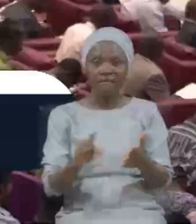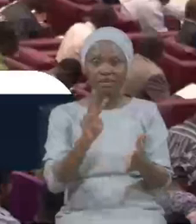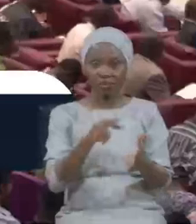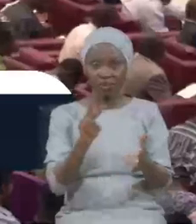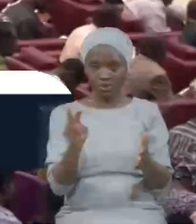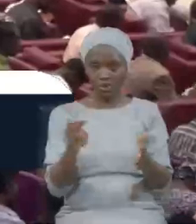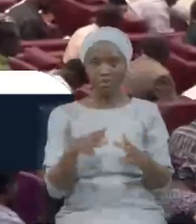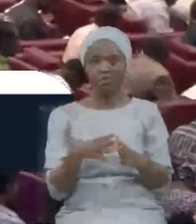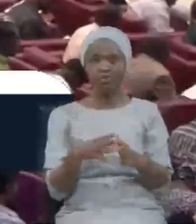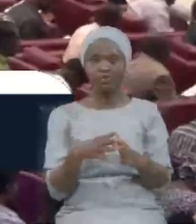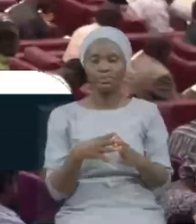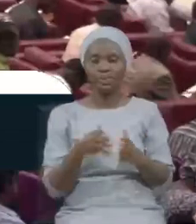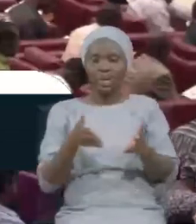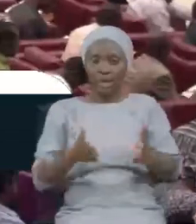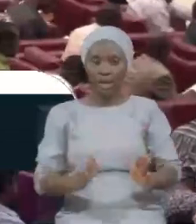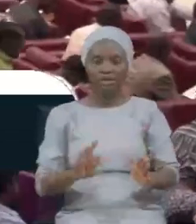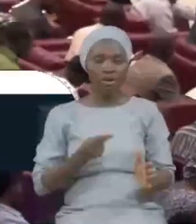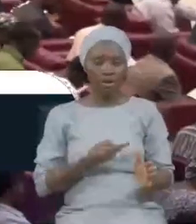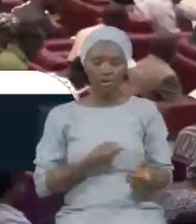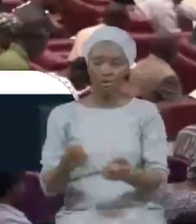Hébreux 10, 22.